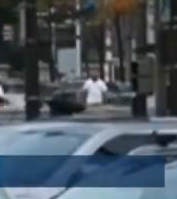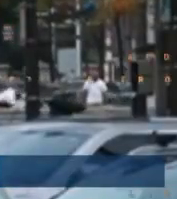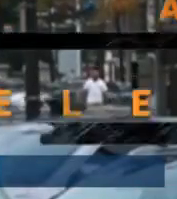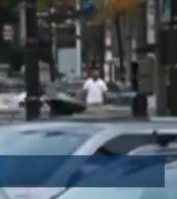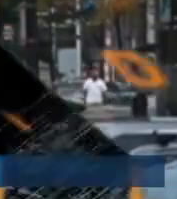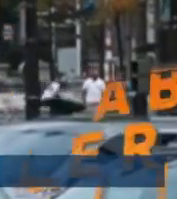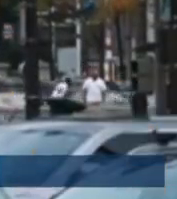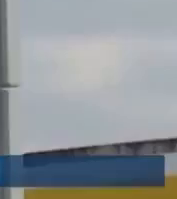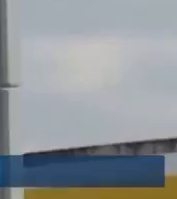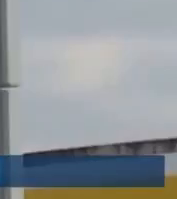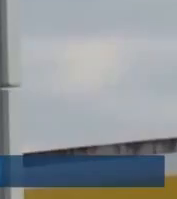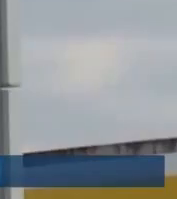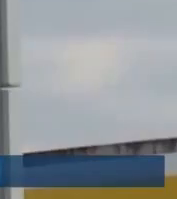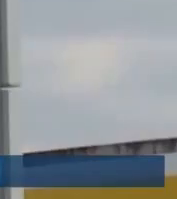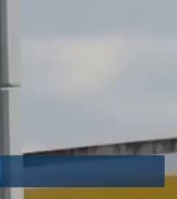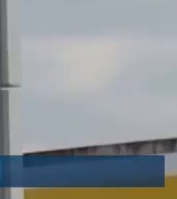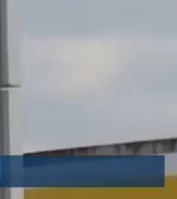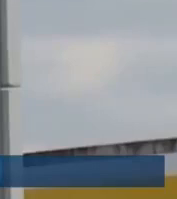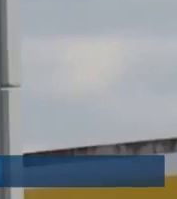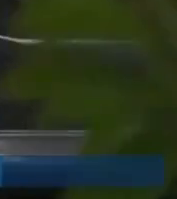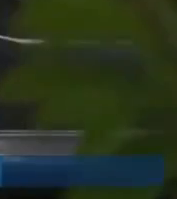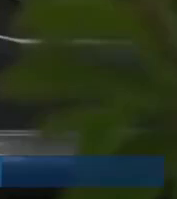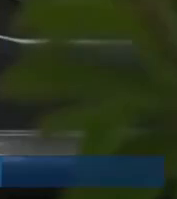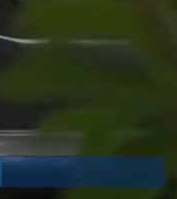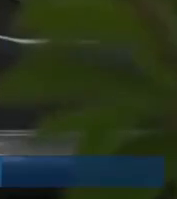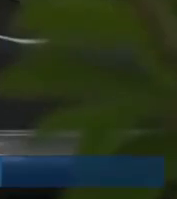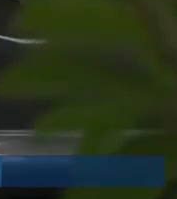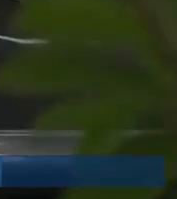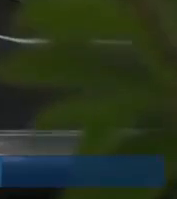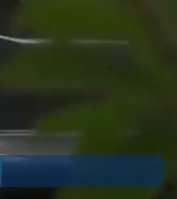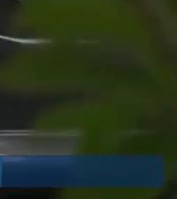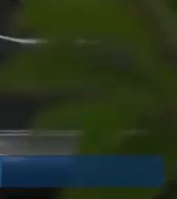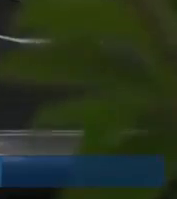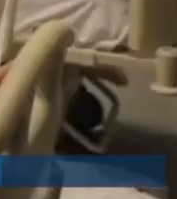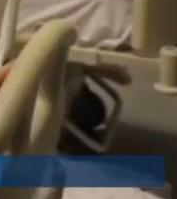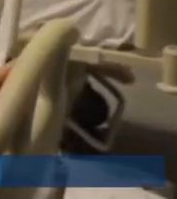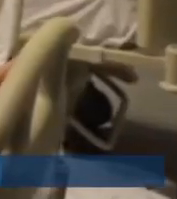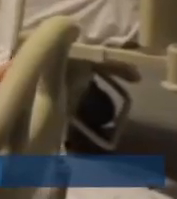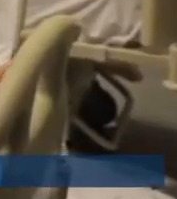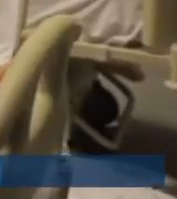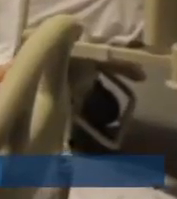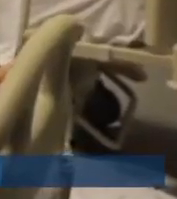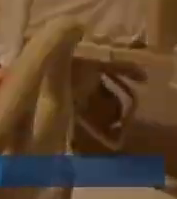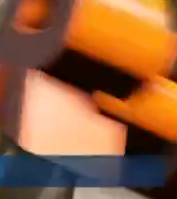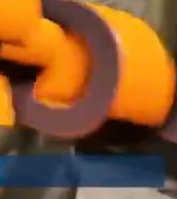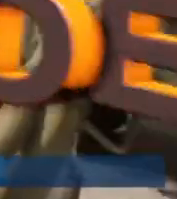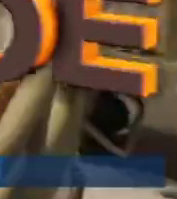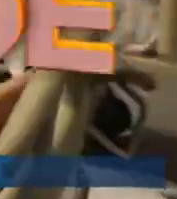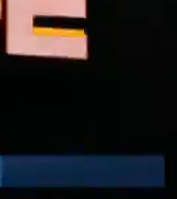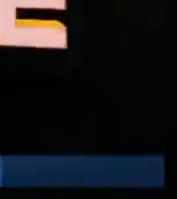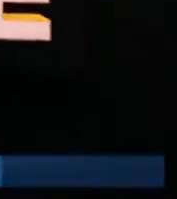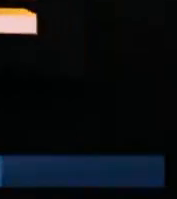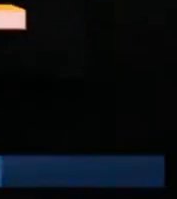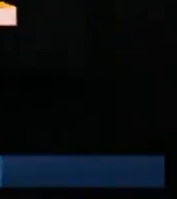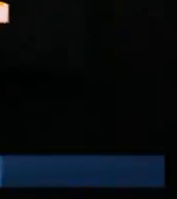zamanların sonu mu geliyor? Dev ekonomiden korku filmi benzeri görüntüler ve çok daha fazlası. Birazdan ATV